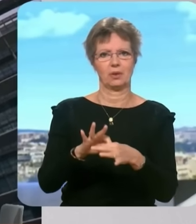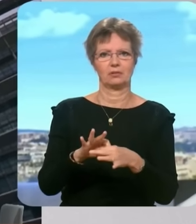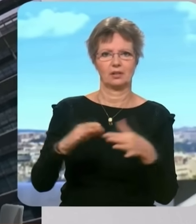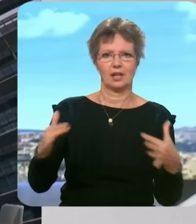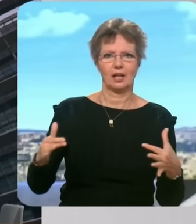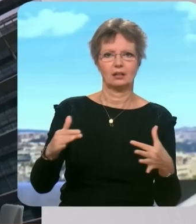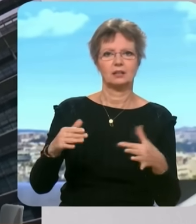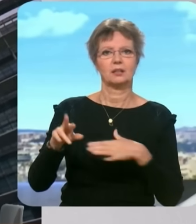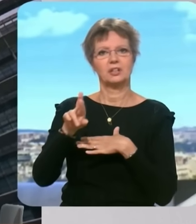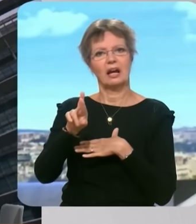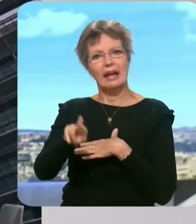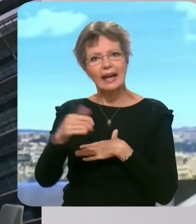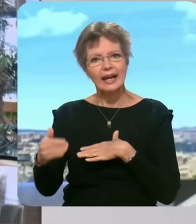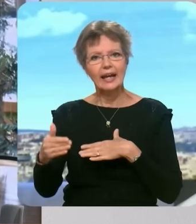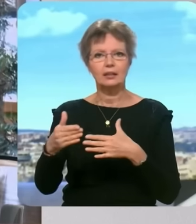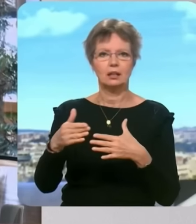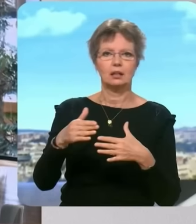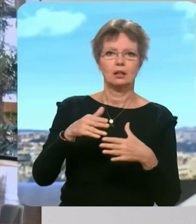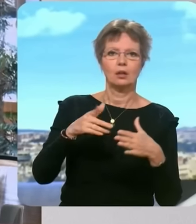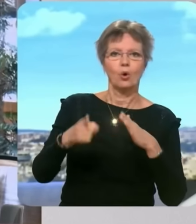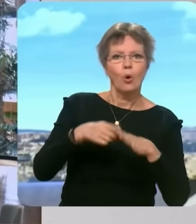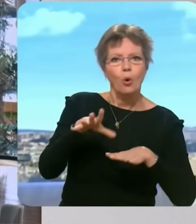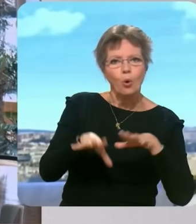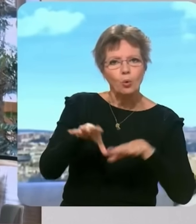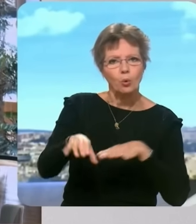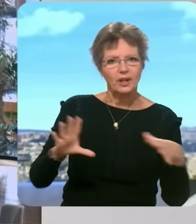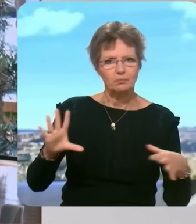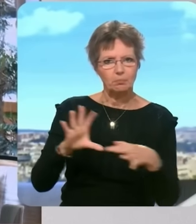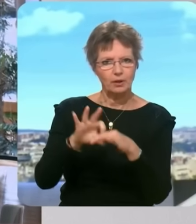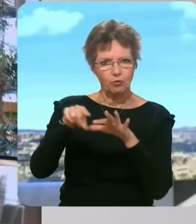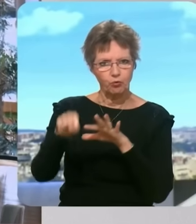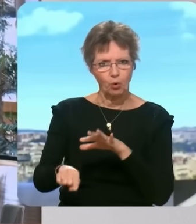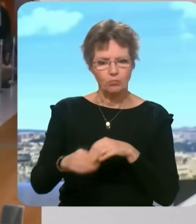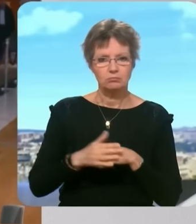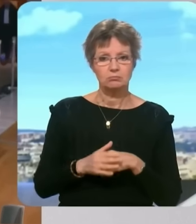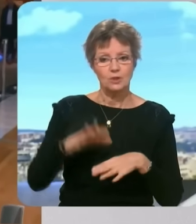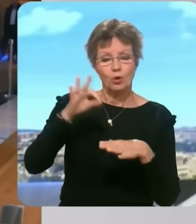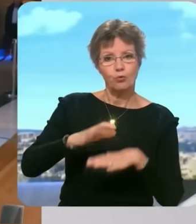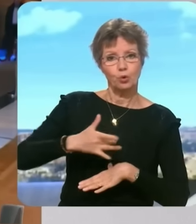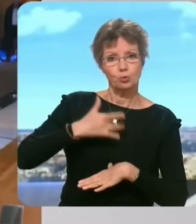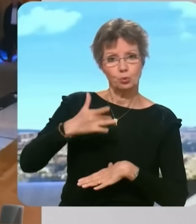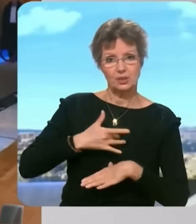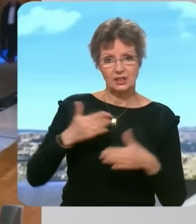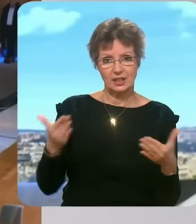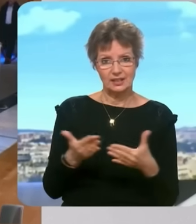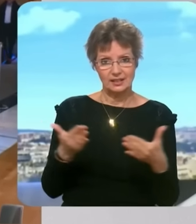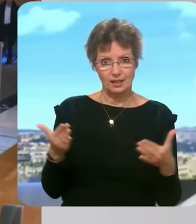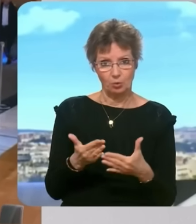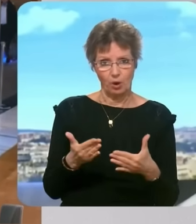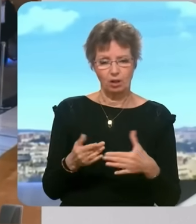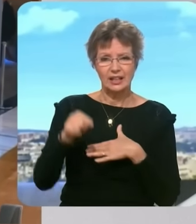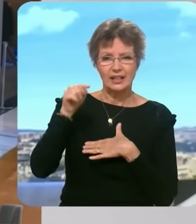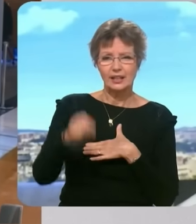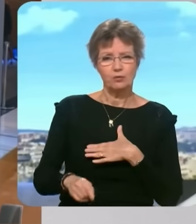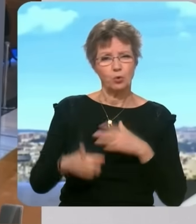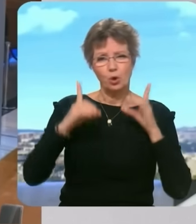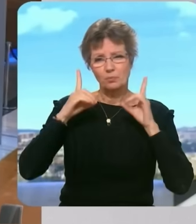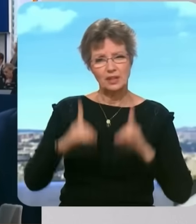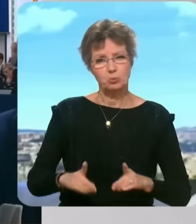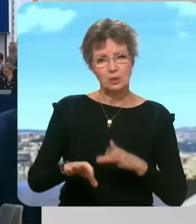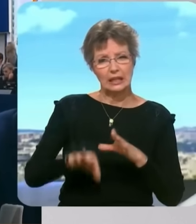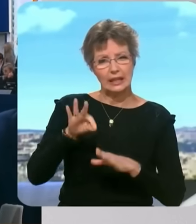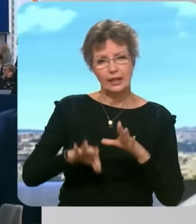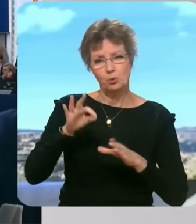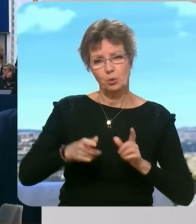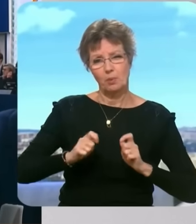groupe de Reconquête au Parlement européen. Donc une fois de plus, le vote utile, c'est d'abord le vote qui consiste à envoyer le maximum d'élus pour défendre les